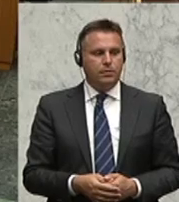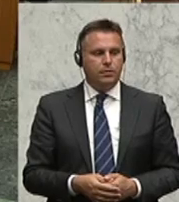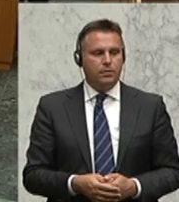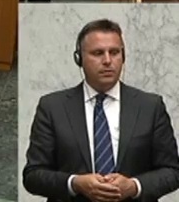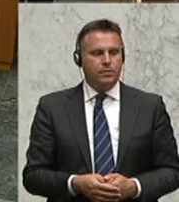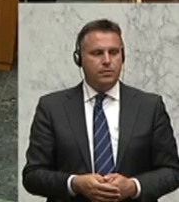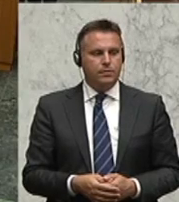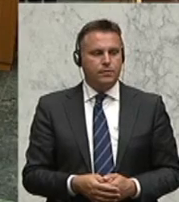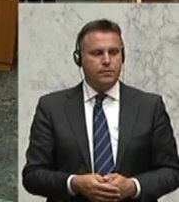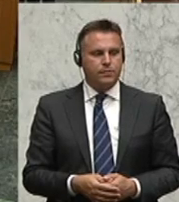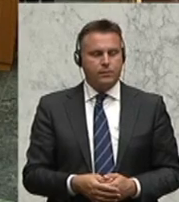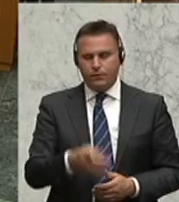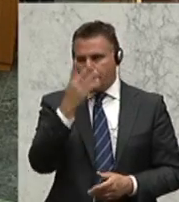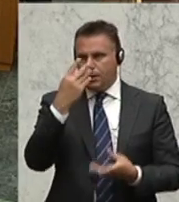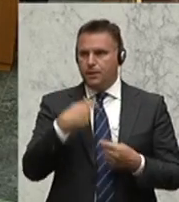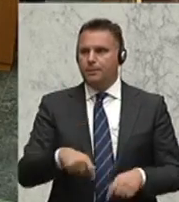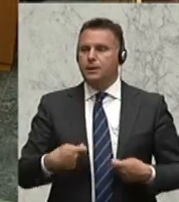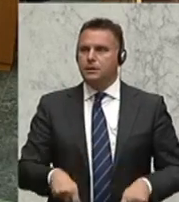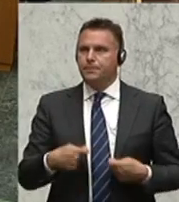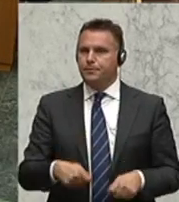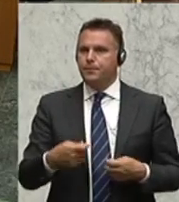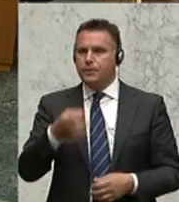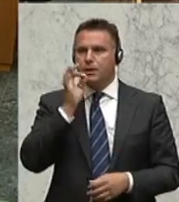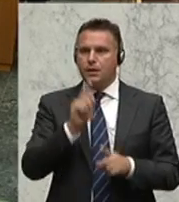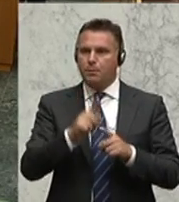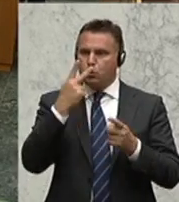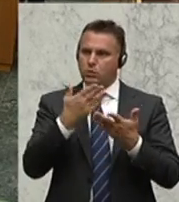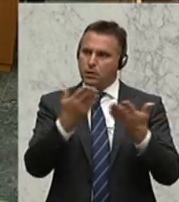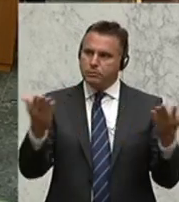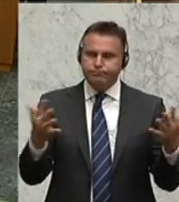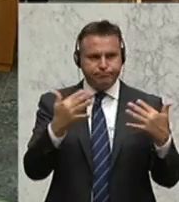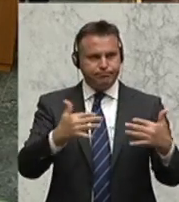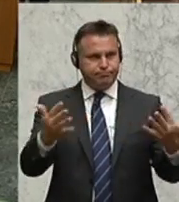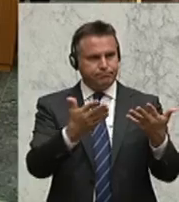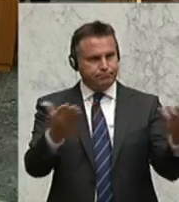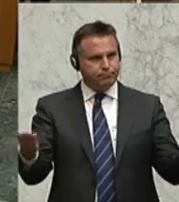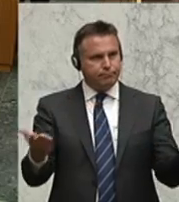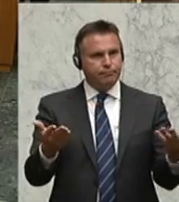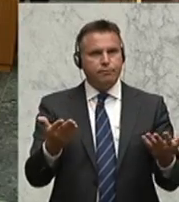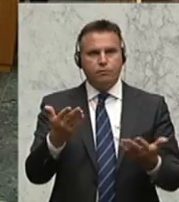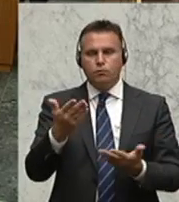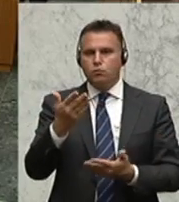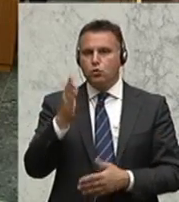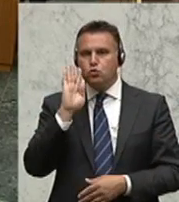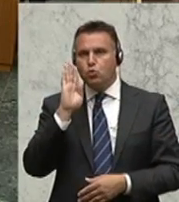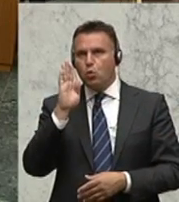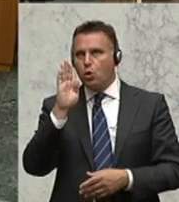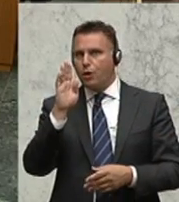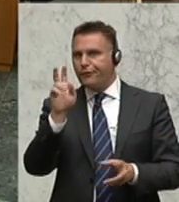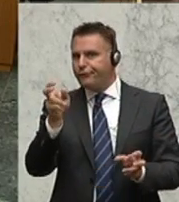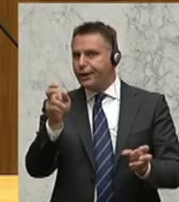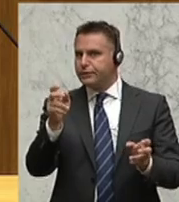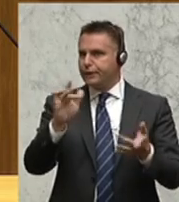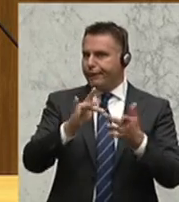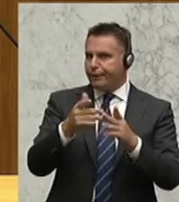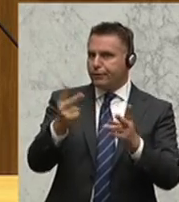wor sehr gehehr herr Präsident geschätzte Damen und Herren des Plenums geschätzte Zuhörer und Zuseher im Internet oder